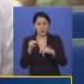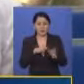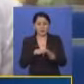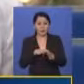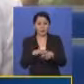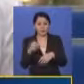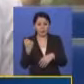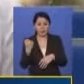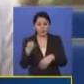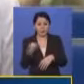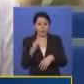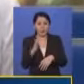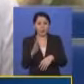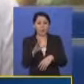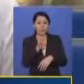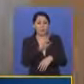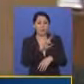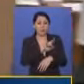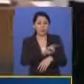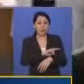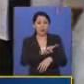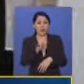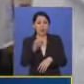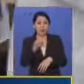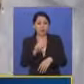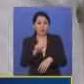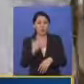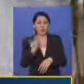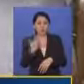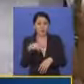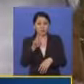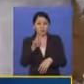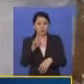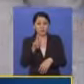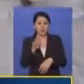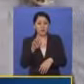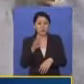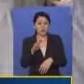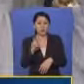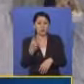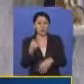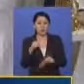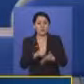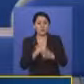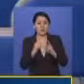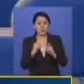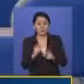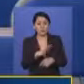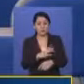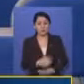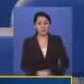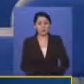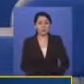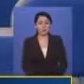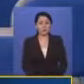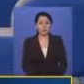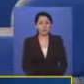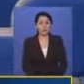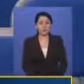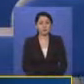жеңіске жетті. Бүгін осы еңбектері еленіп, 150-200 мың теңге көлеміндегі сертификаттарға ие болды. Жанбұтай Сайғыз, Әділ